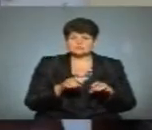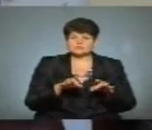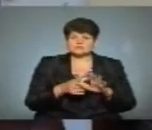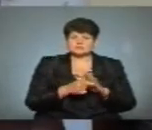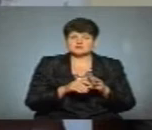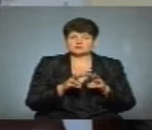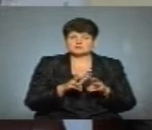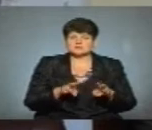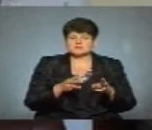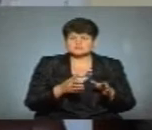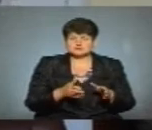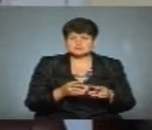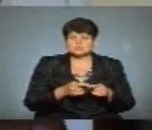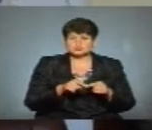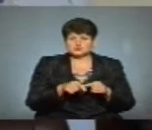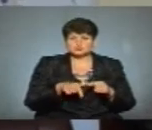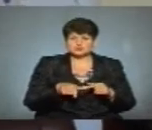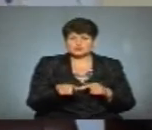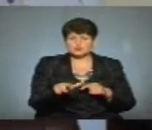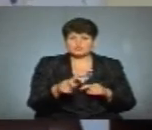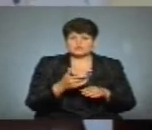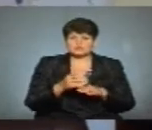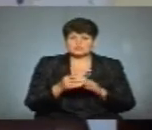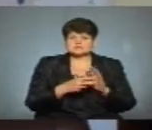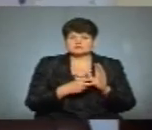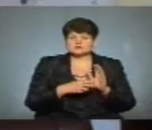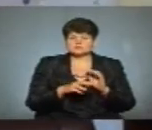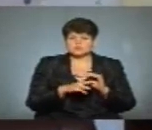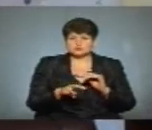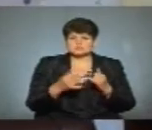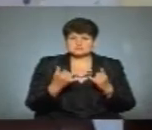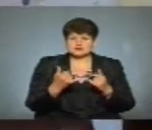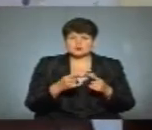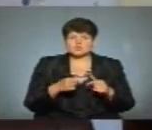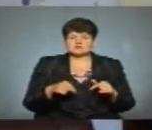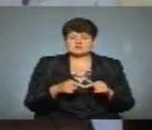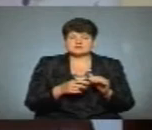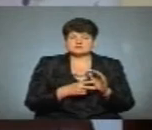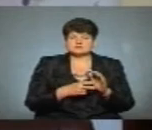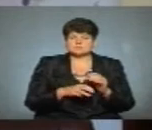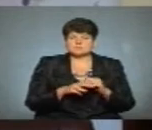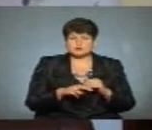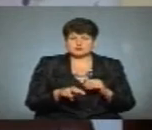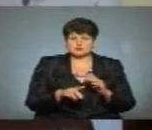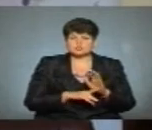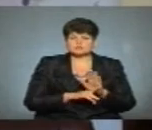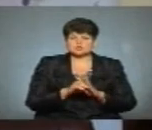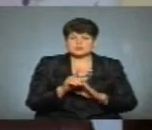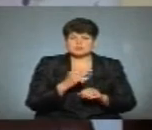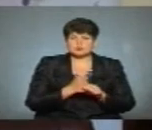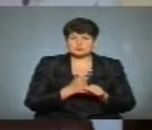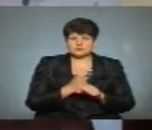міністрів, на цю дорогу виділено 700 мільйонів, і зараз підрядна організація на 700 мільйонів розпочала